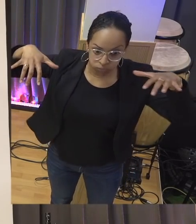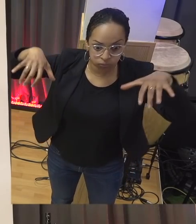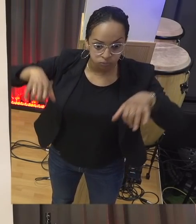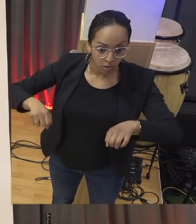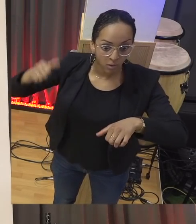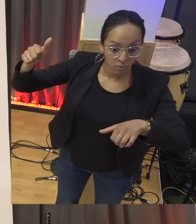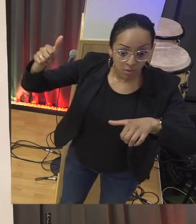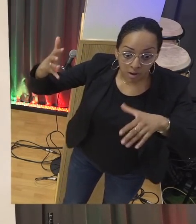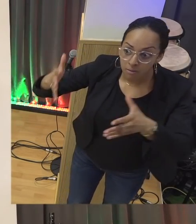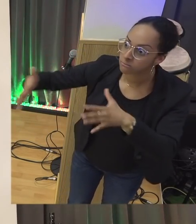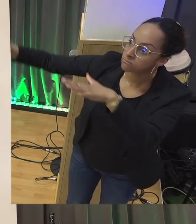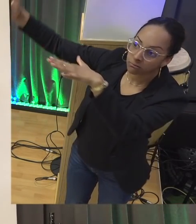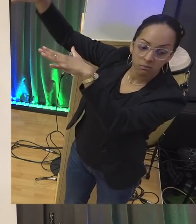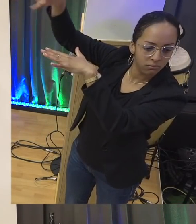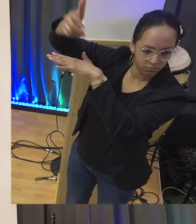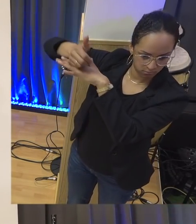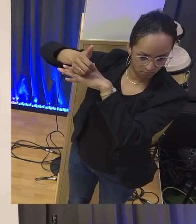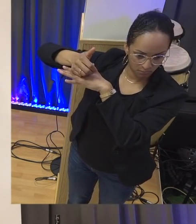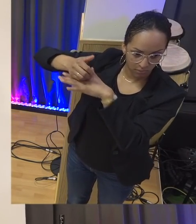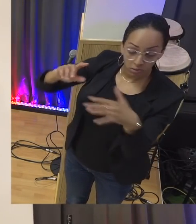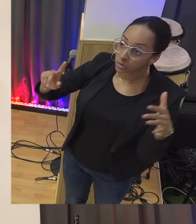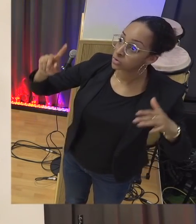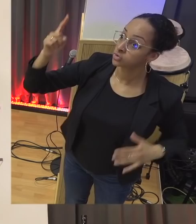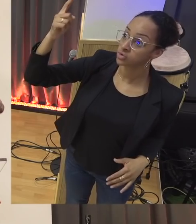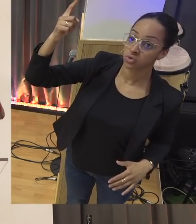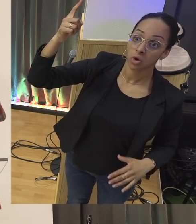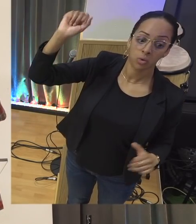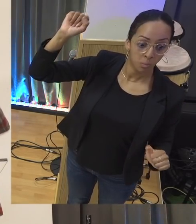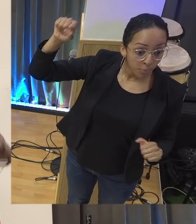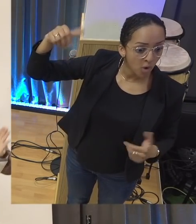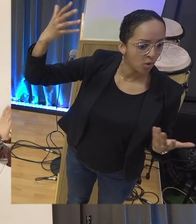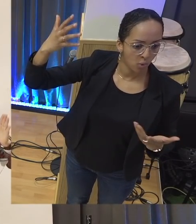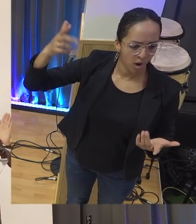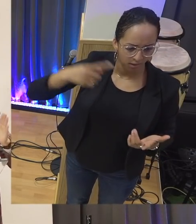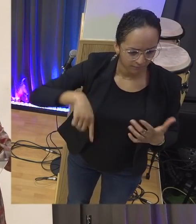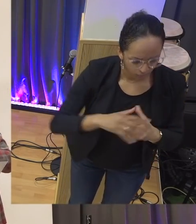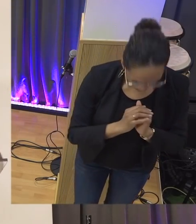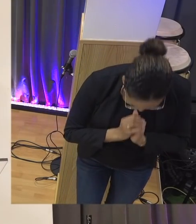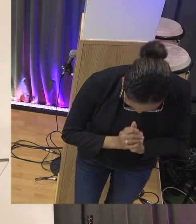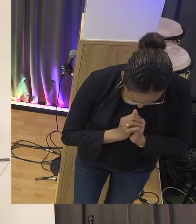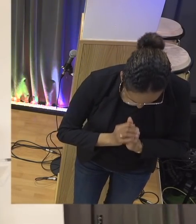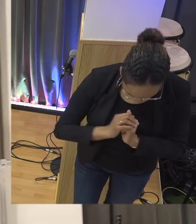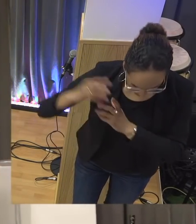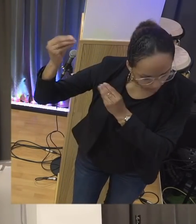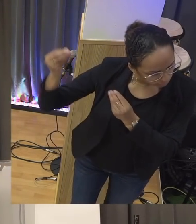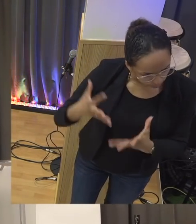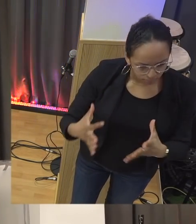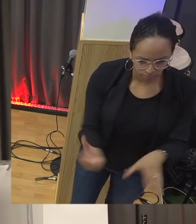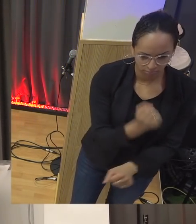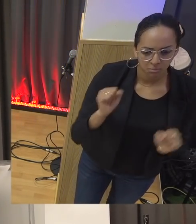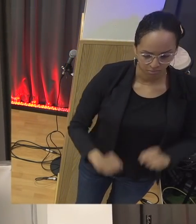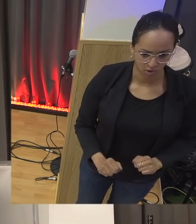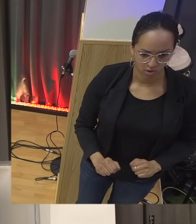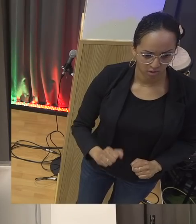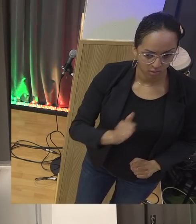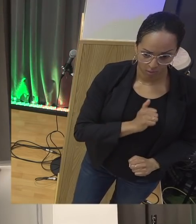Père tout-puissant. Ce matin, il a la capacité d'exaucer ta prière. Je suis face à un combat spirituel, je